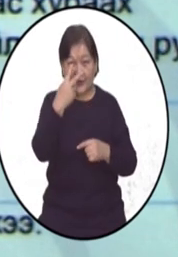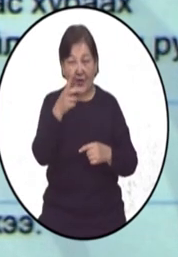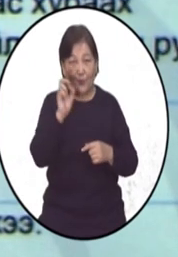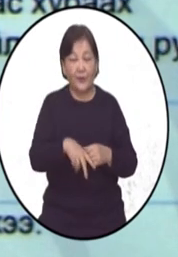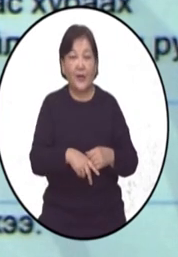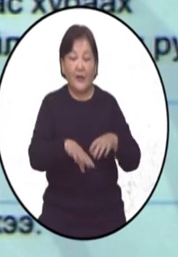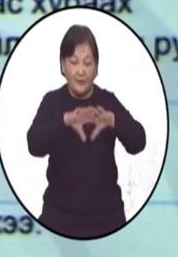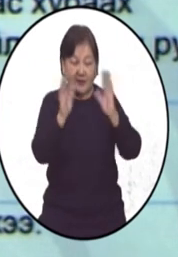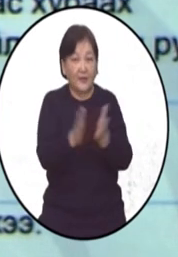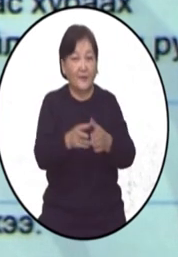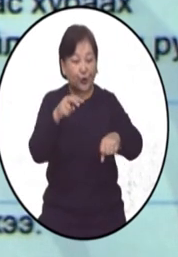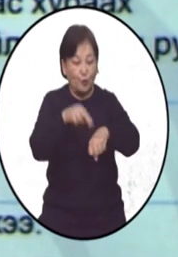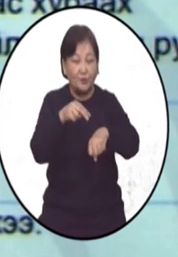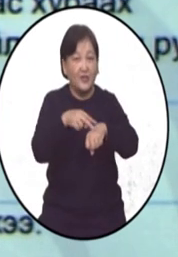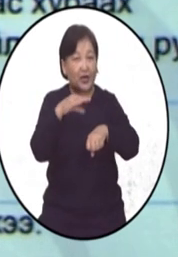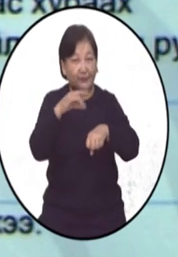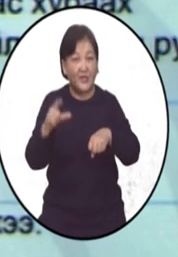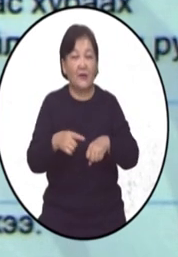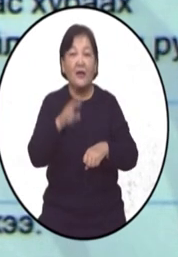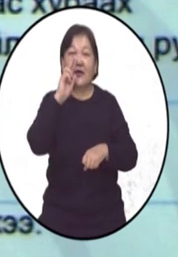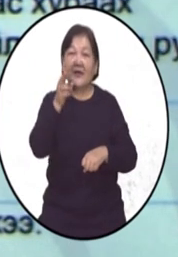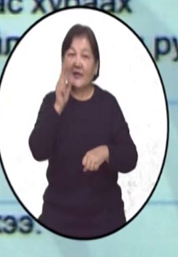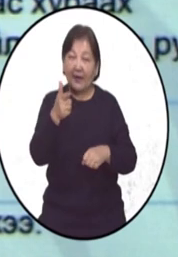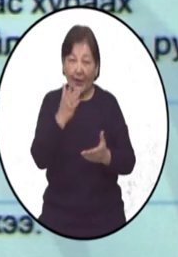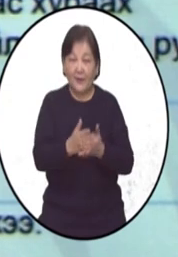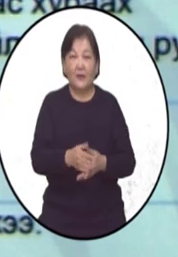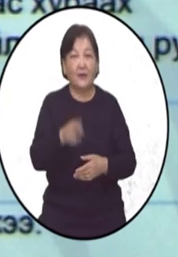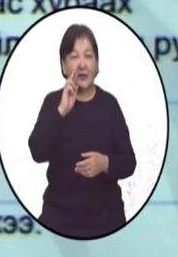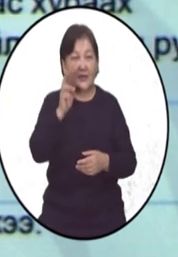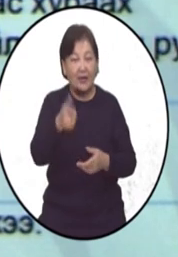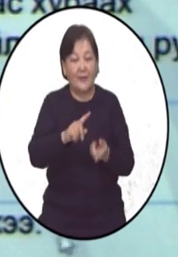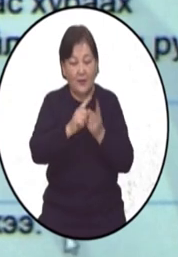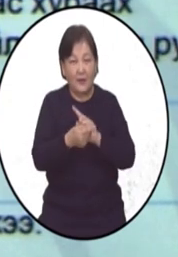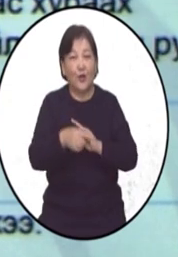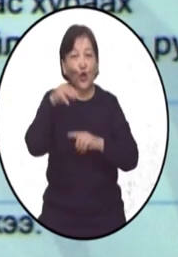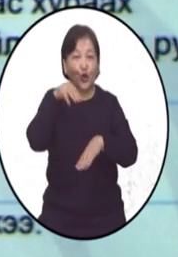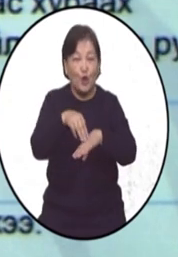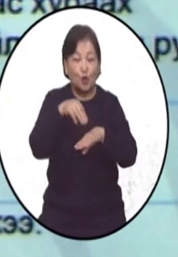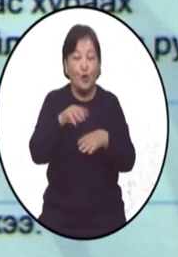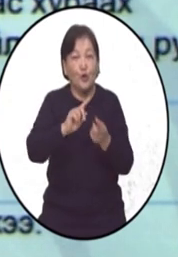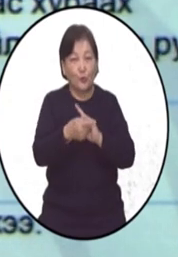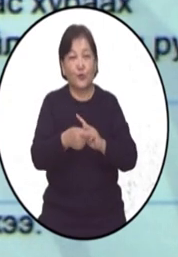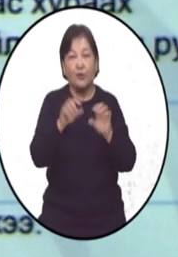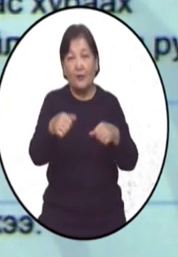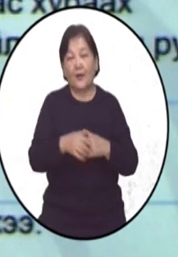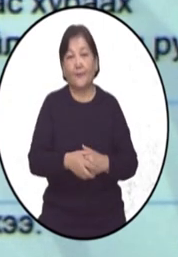хураасан төмсний хэмжээ бол килограммаар гараад ирнэ. За тэгэхээр нийт талбайгаас хураах төмсний хэмжээ бол